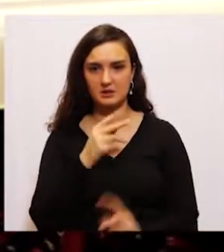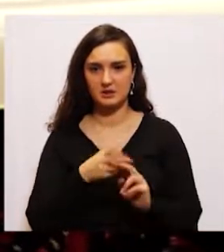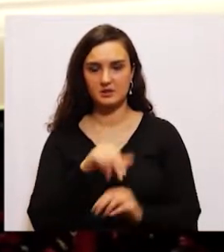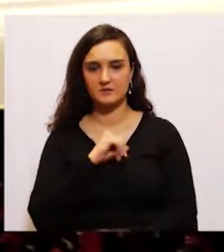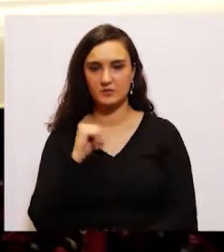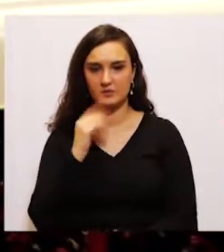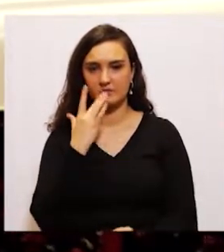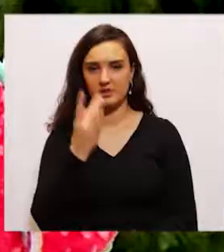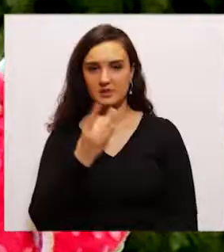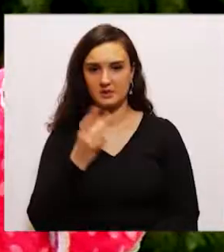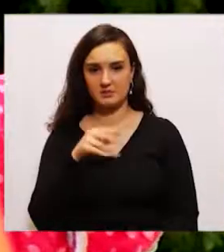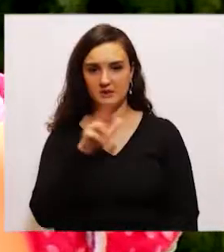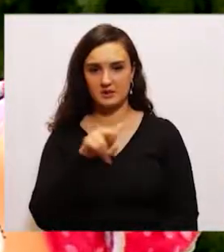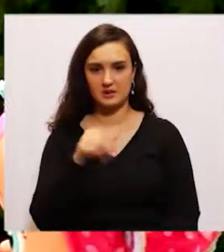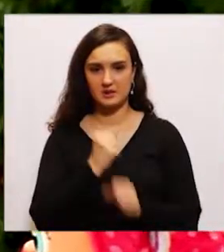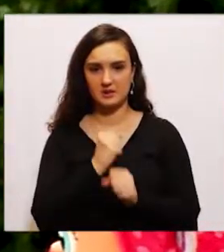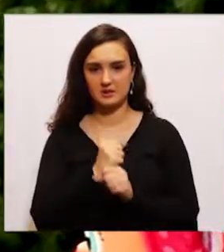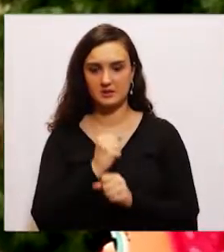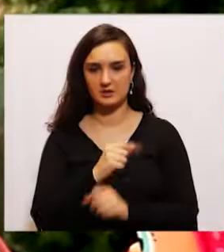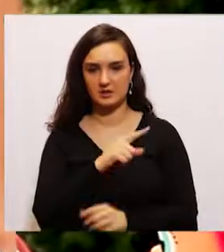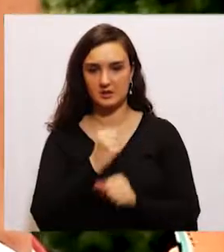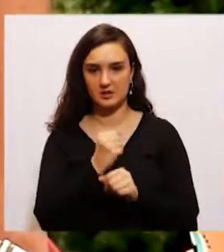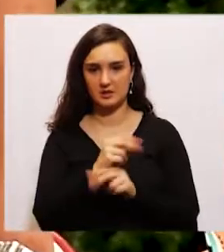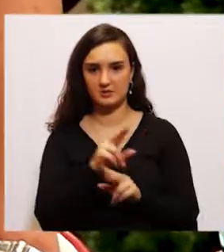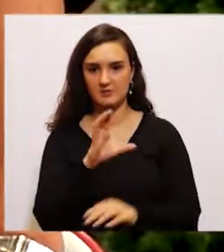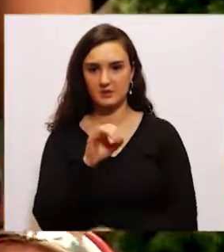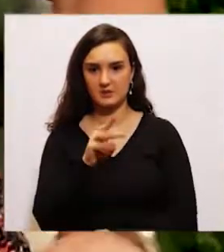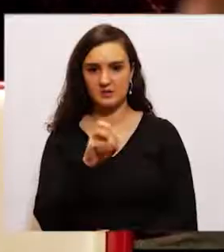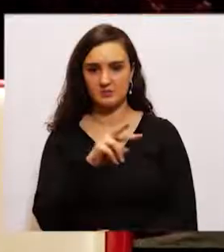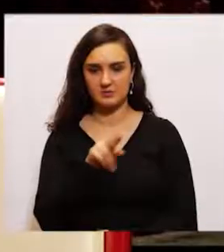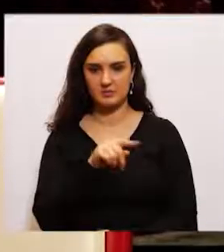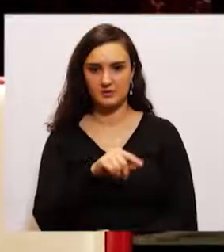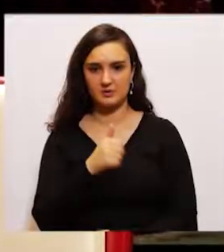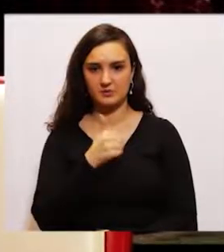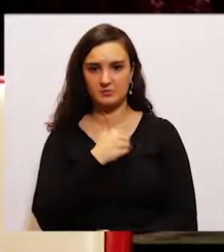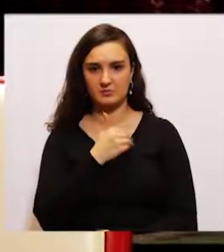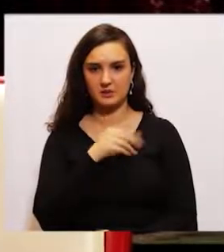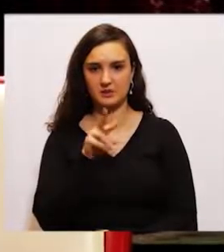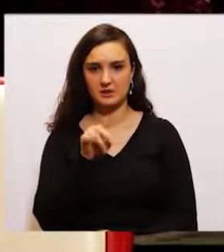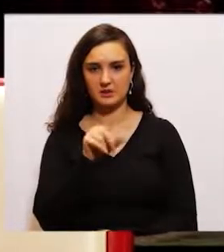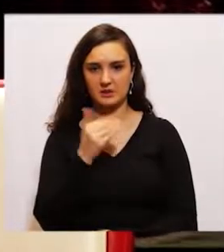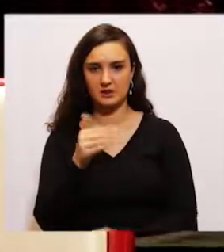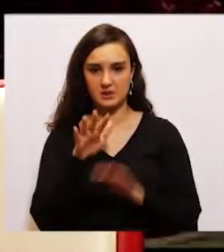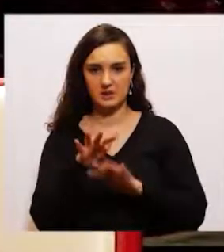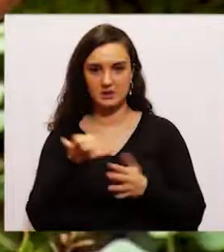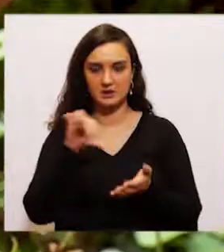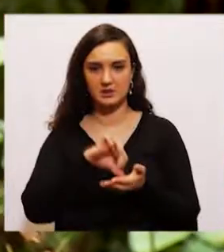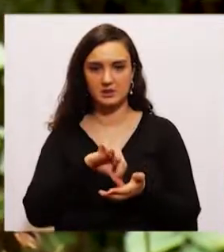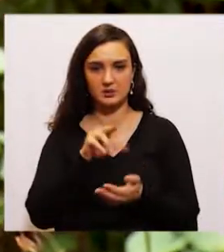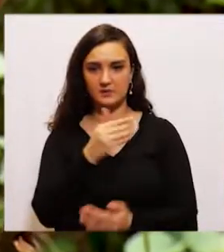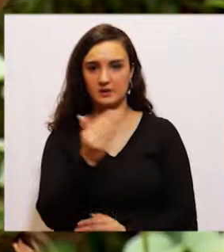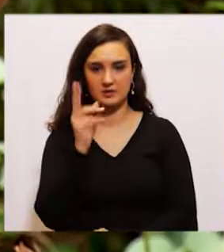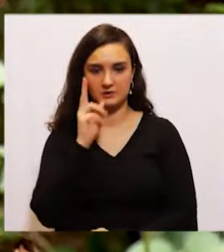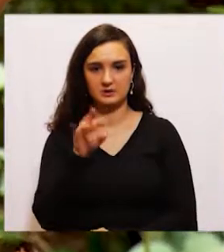თვითონ ვარდისფრად გააფერადა ნახე სალომემაც გააფერადა როგორ მინდა ლიზას ადგილზე ყოფნა თქვენ არ